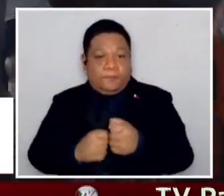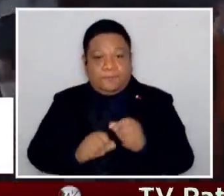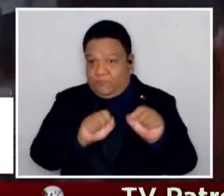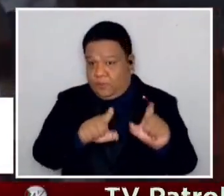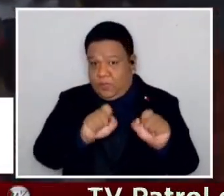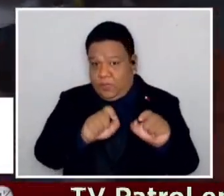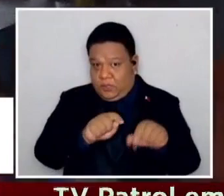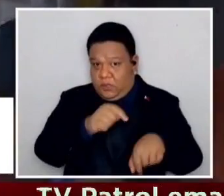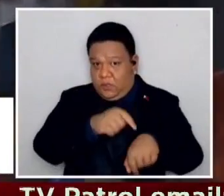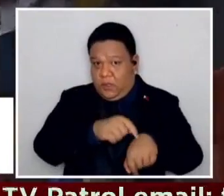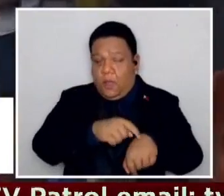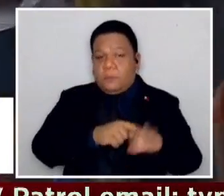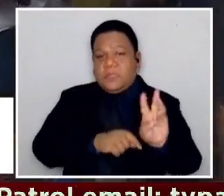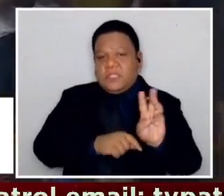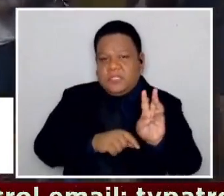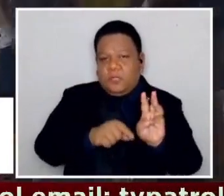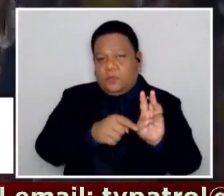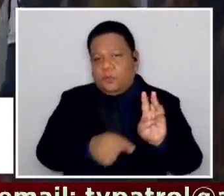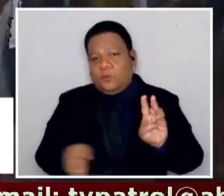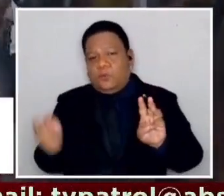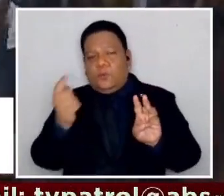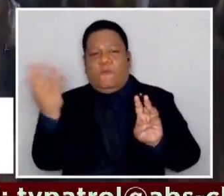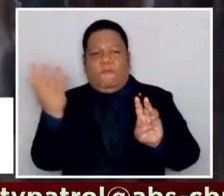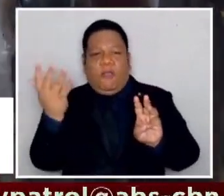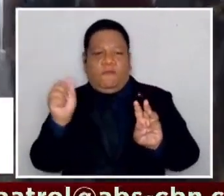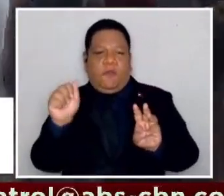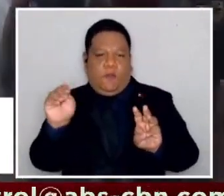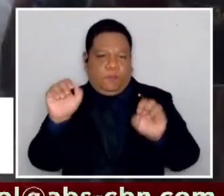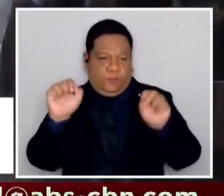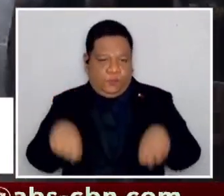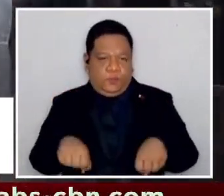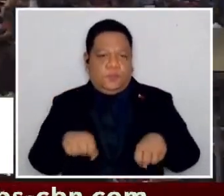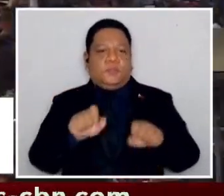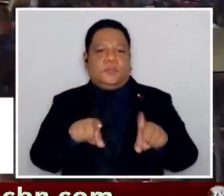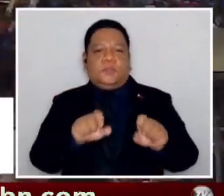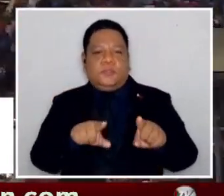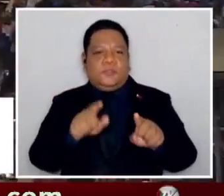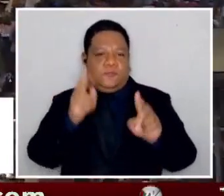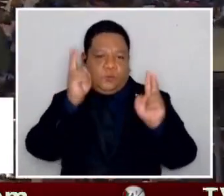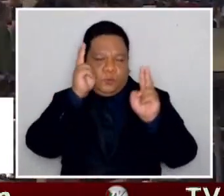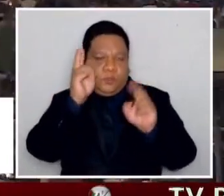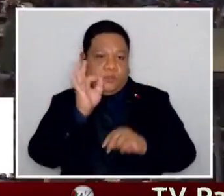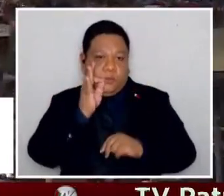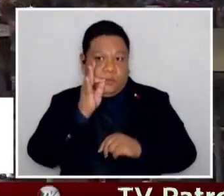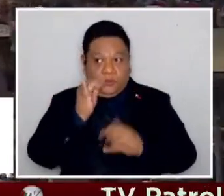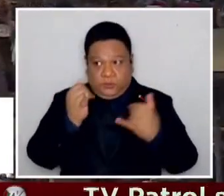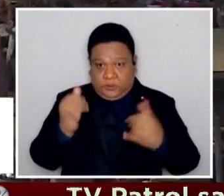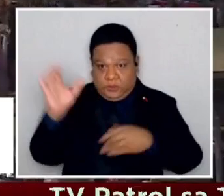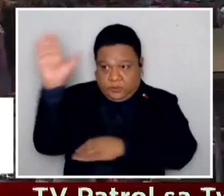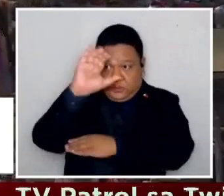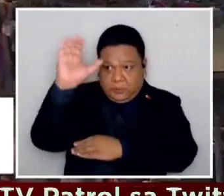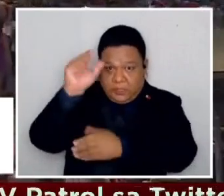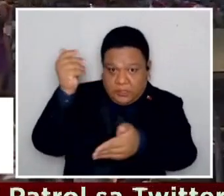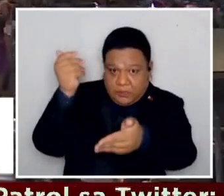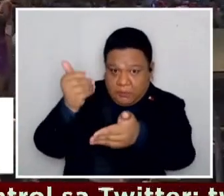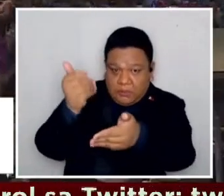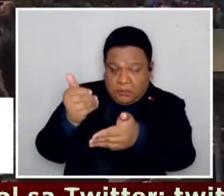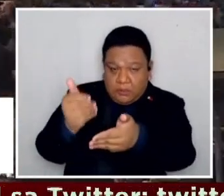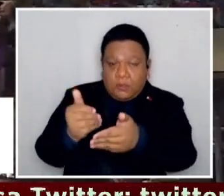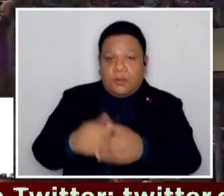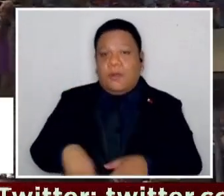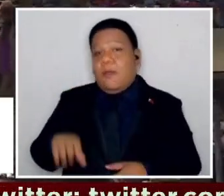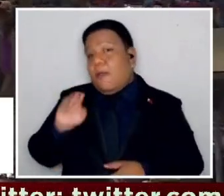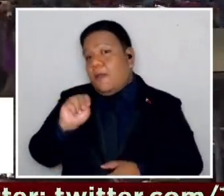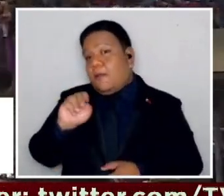gabi hanggang alas 5 ng umaga. At dahil nga papalapit na ang Pasko, Bernadette, inaasahan ng MPD na mas lalo